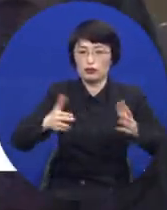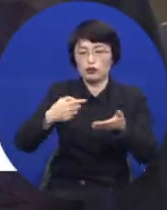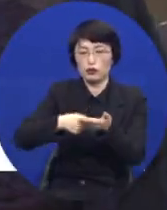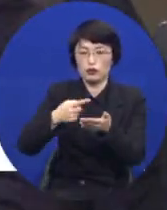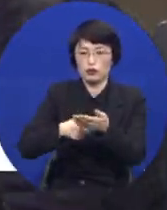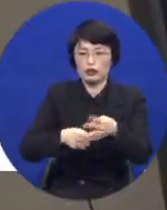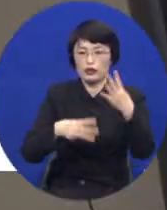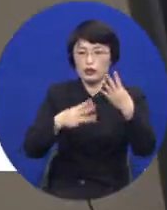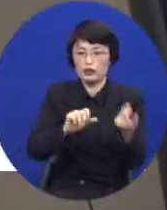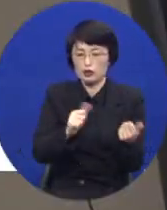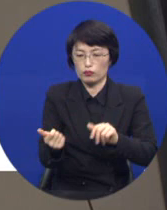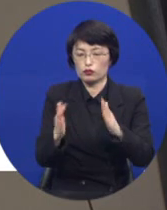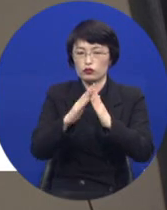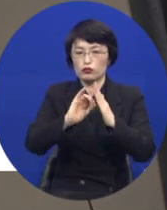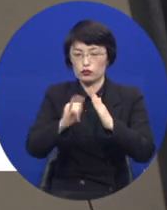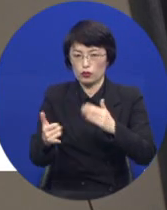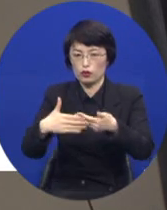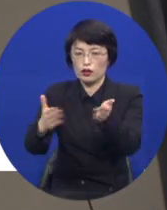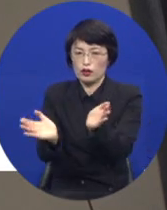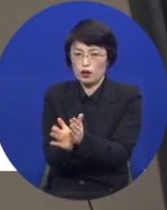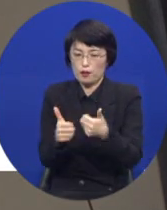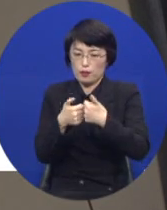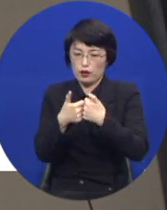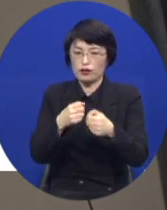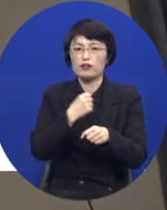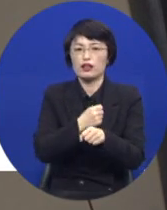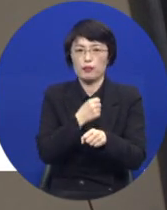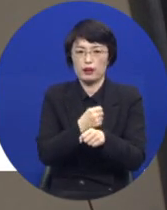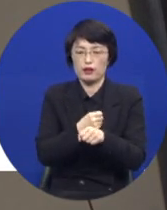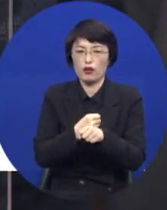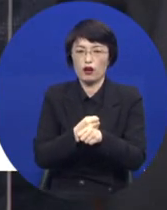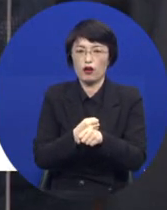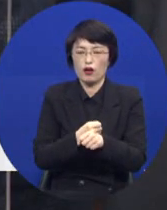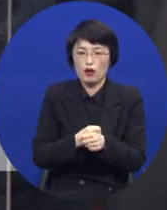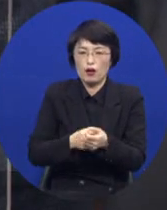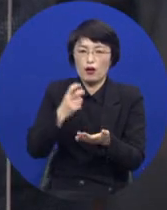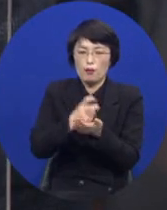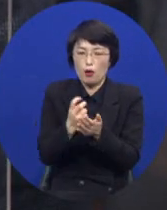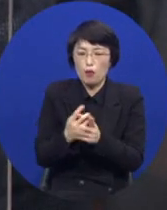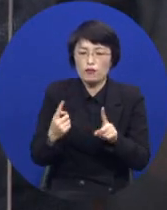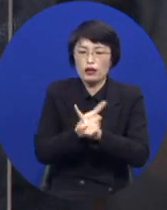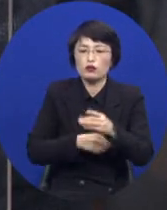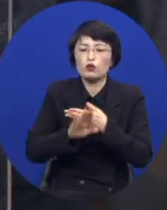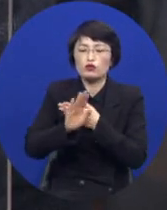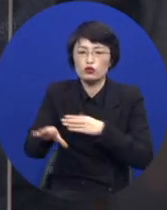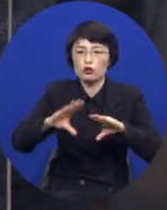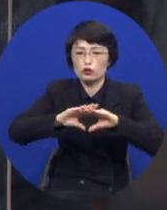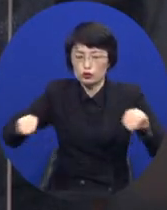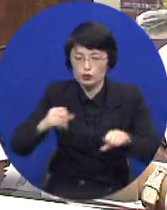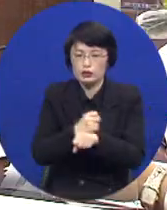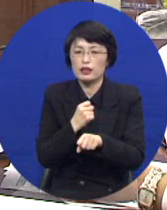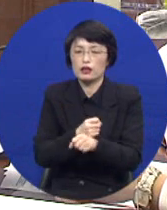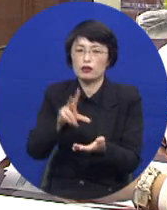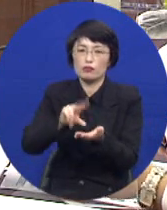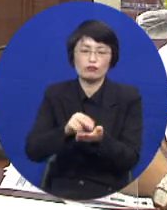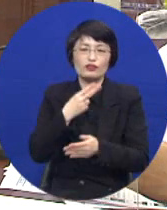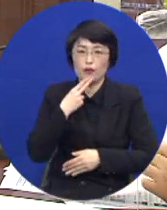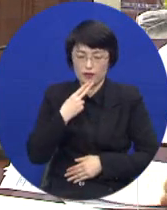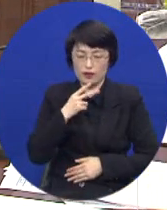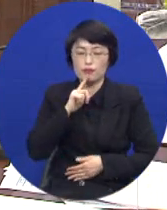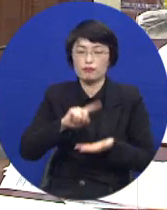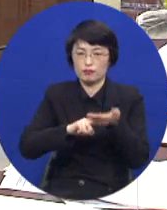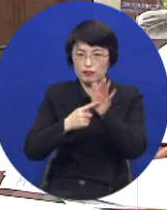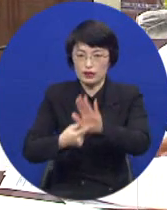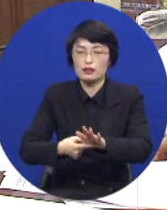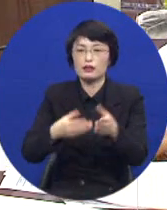와 면담을 갖고 개정된 특별 과 후속 조치에 차질이 없도록 하겠다고 약속했습니다 정